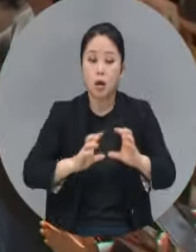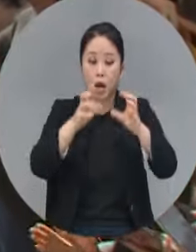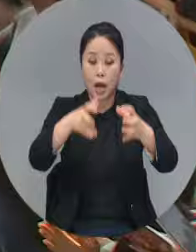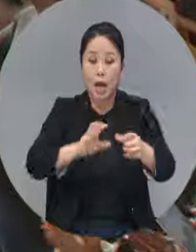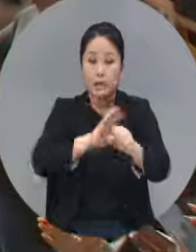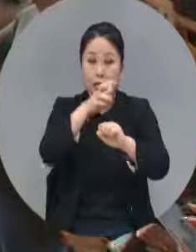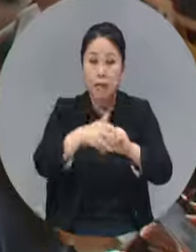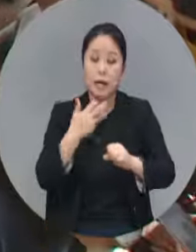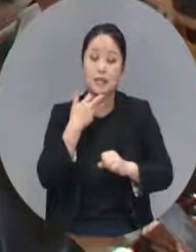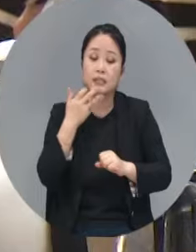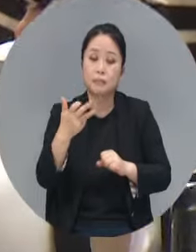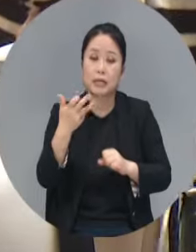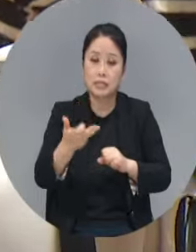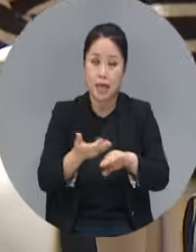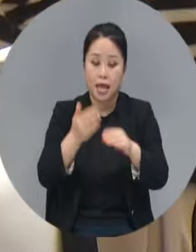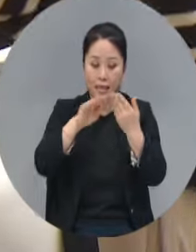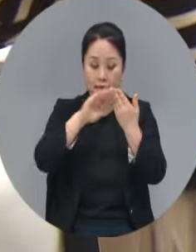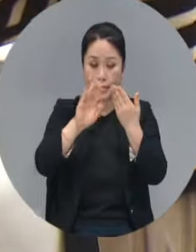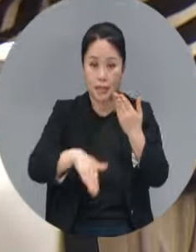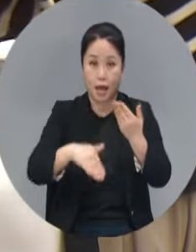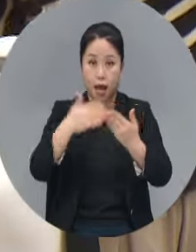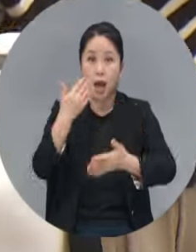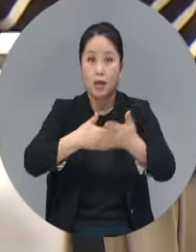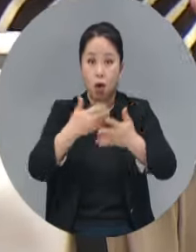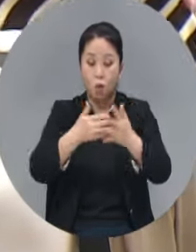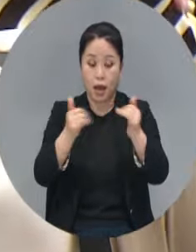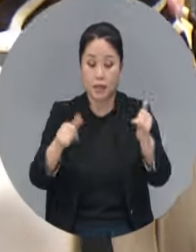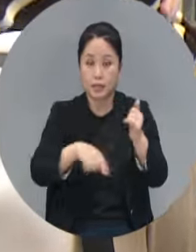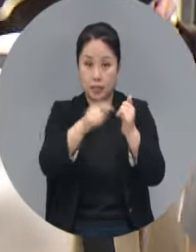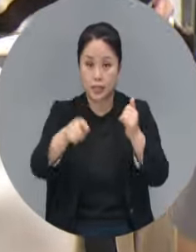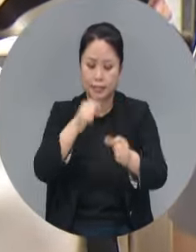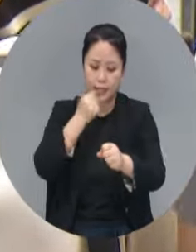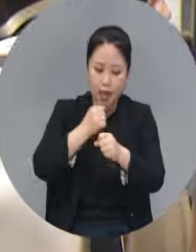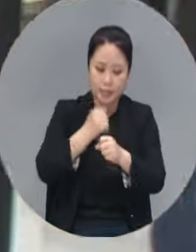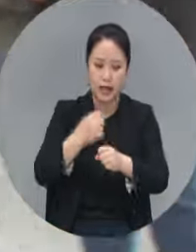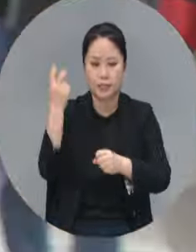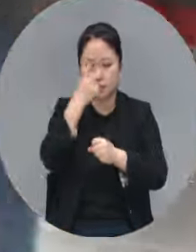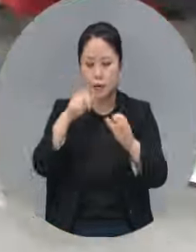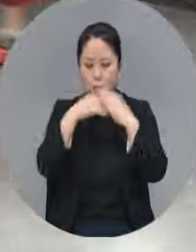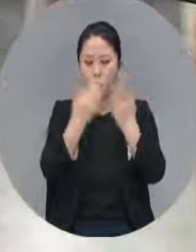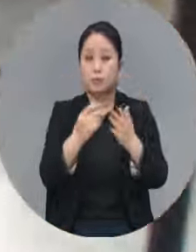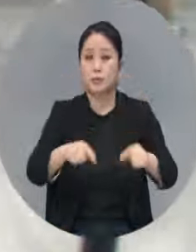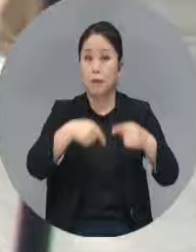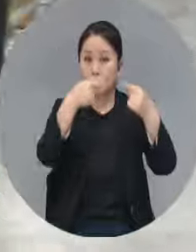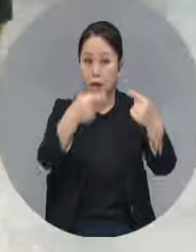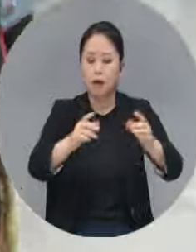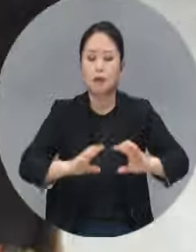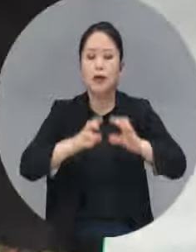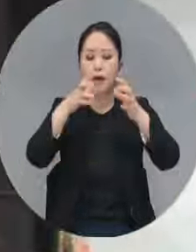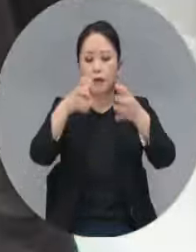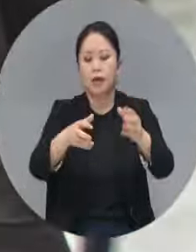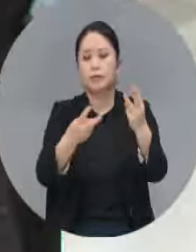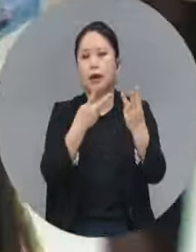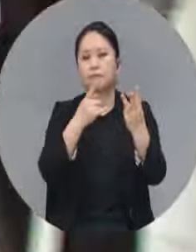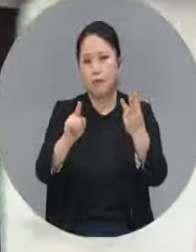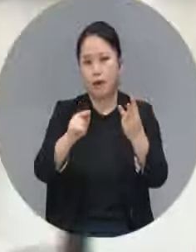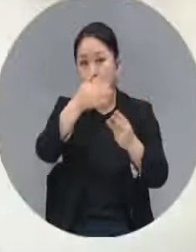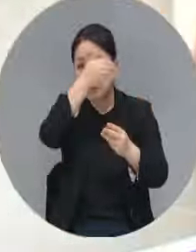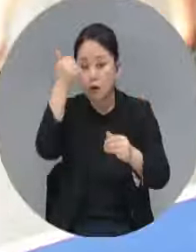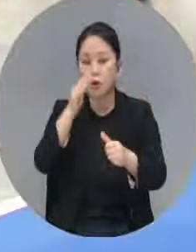이하 영화인들이 제작 심사 모든 과정에 참여하고 세계 3대 청소년 영화제로 해외에서 더